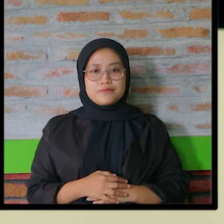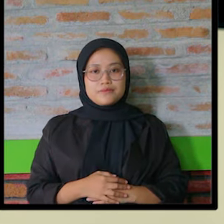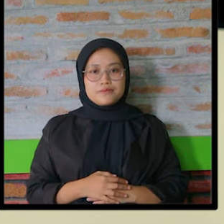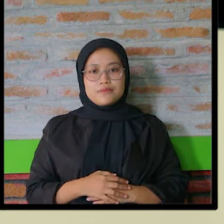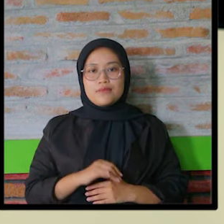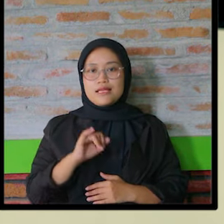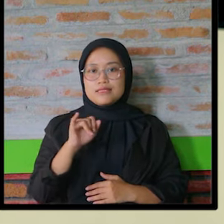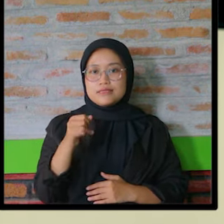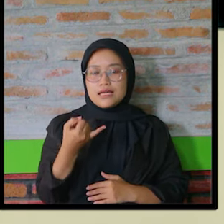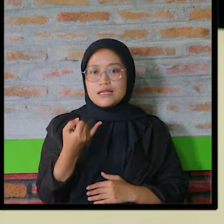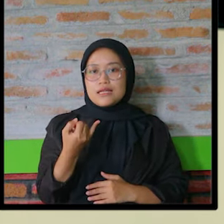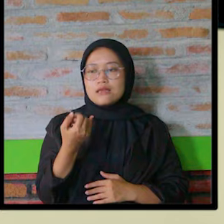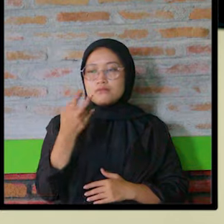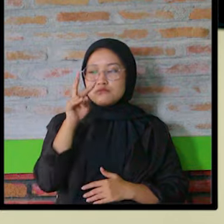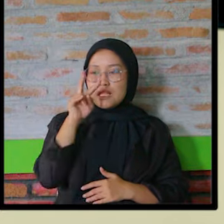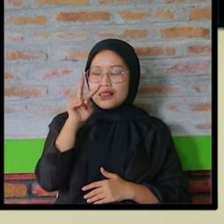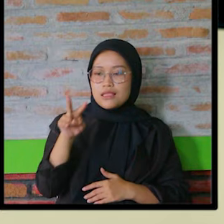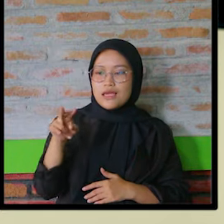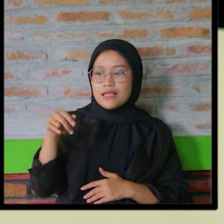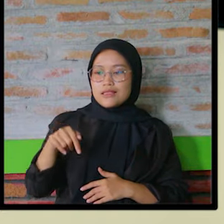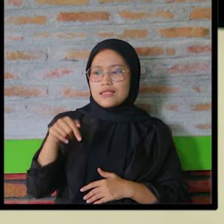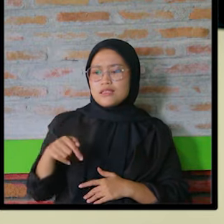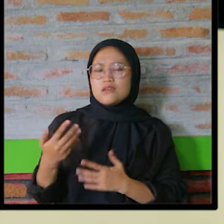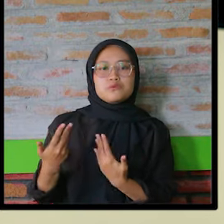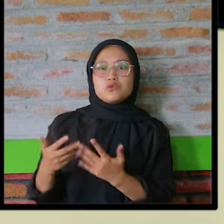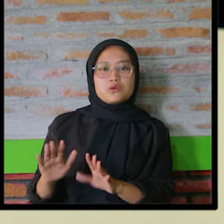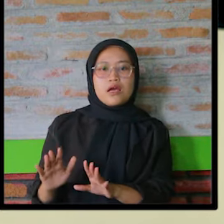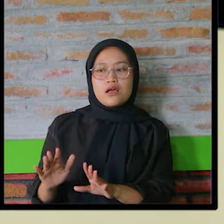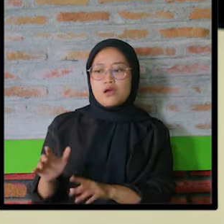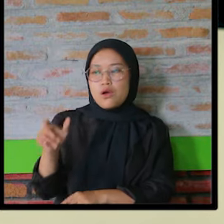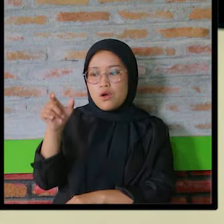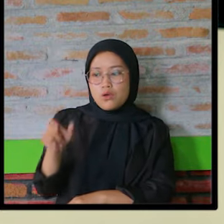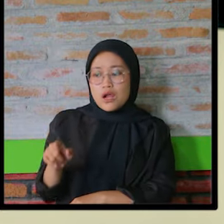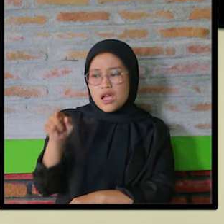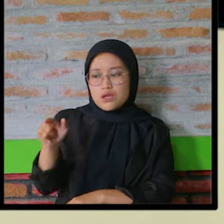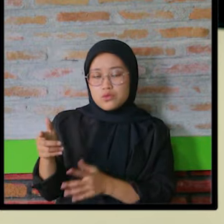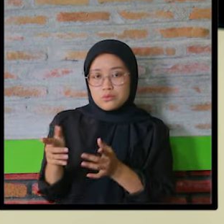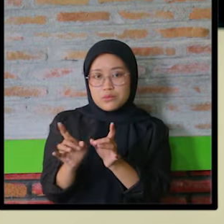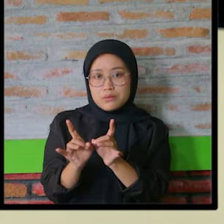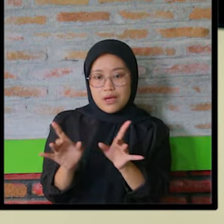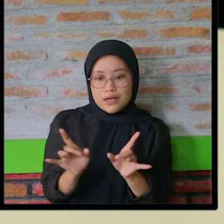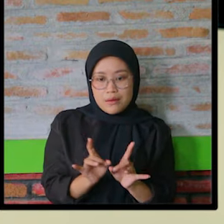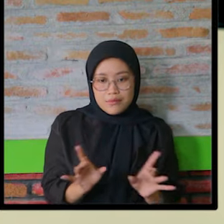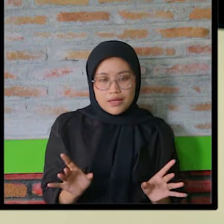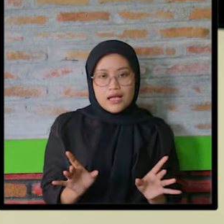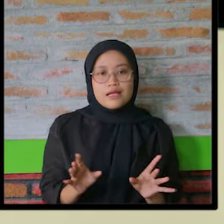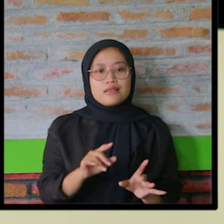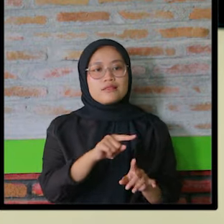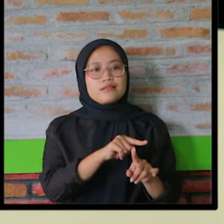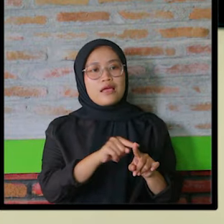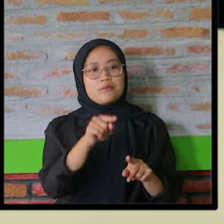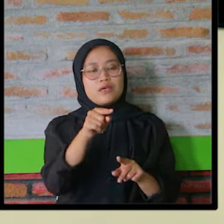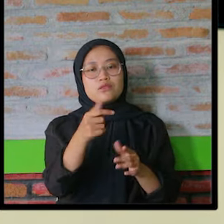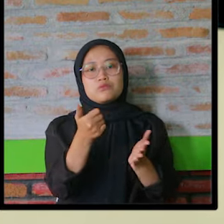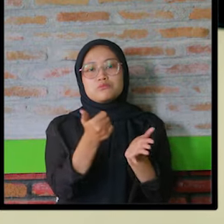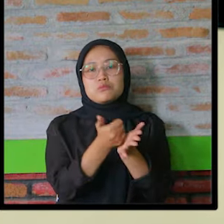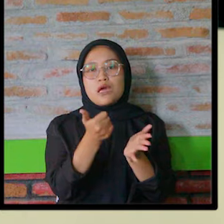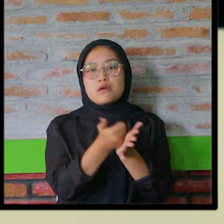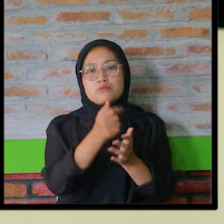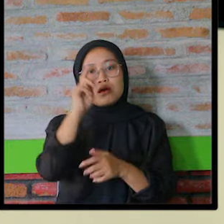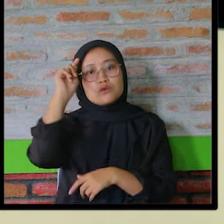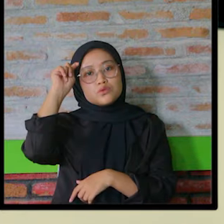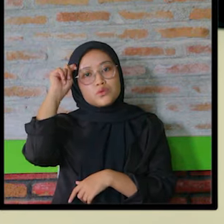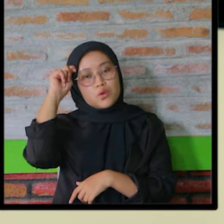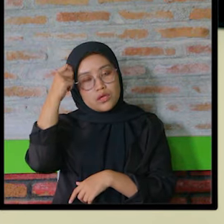jadi ee melihat begini ya sudah orang itu berbeda-beda gitu tapi itu memang sangat sulit